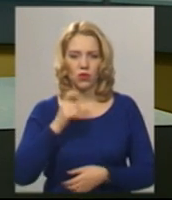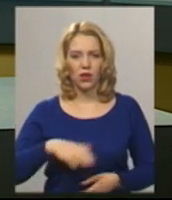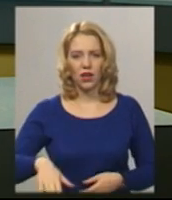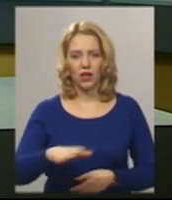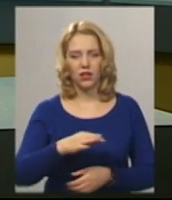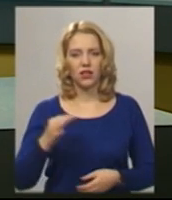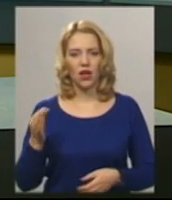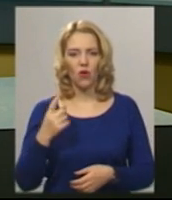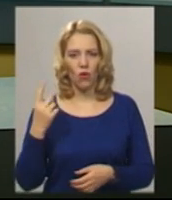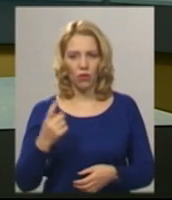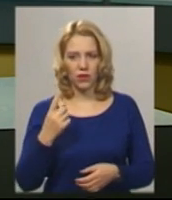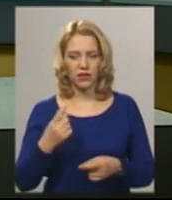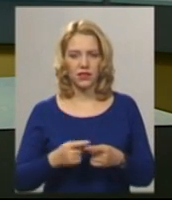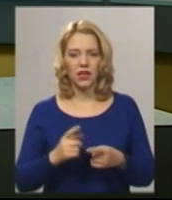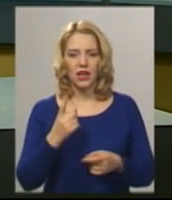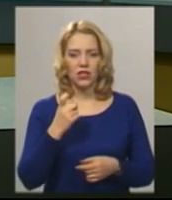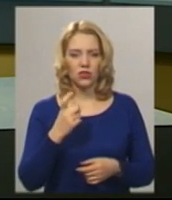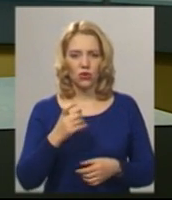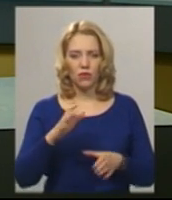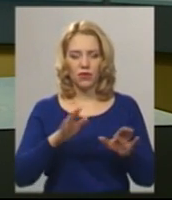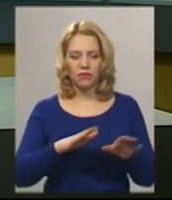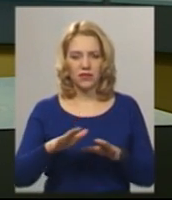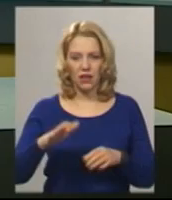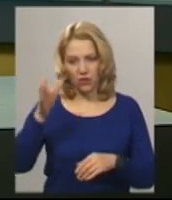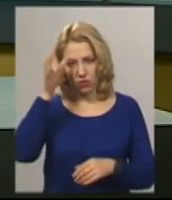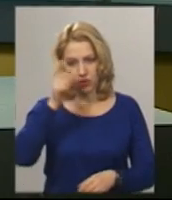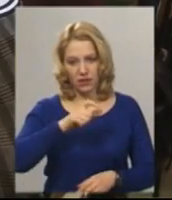100 місцевих освітян. Розповідає далі Світлана Парубок.